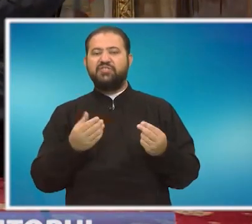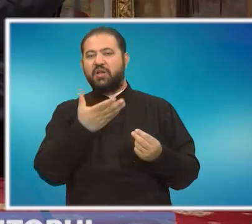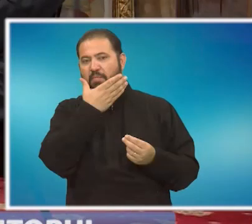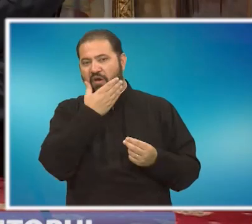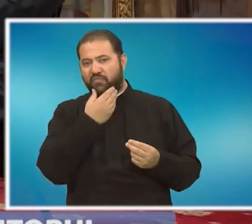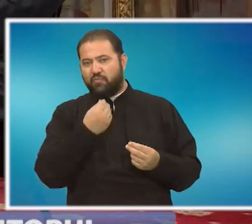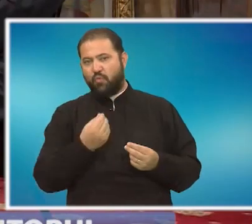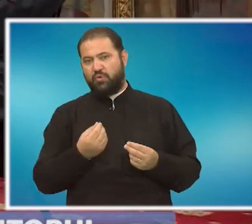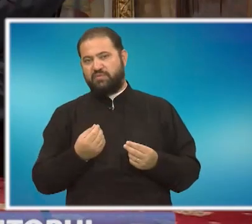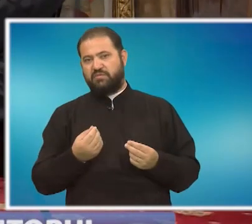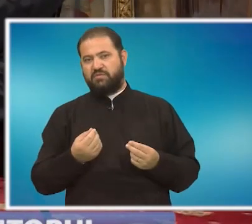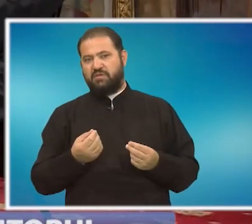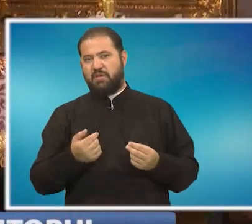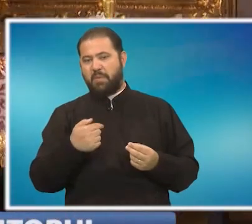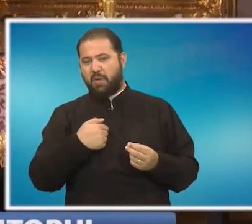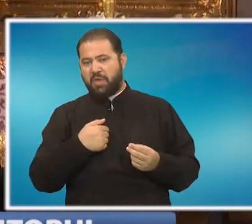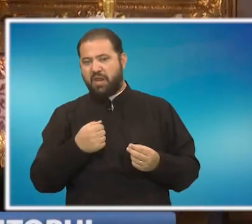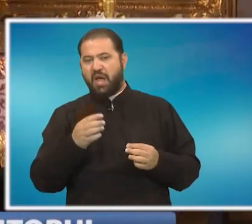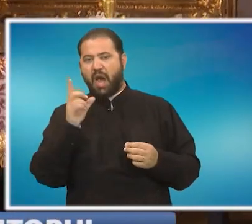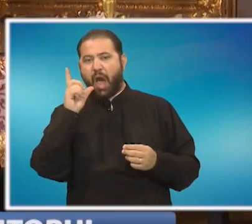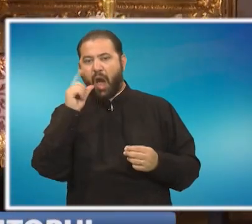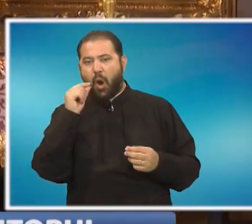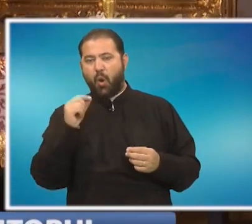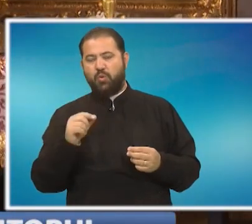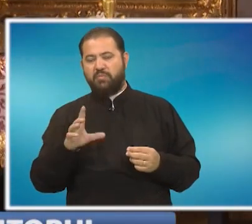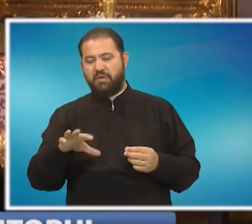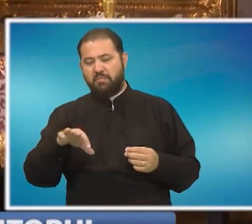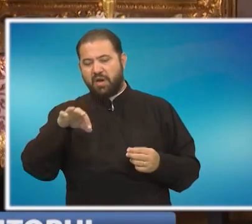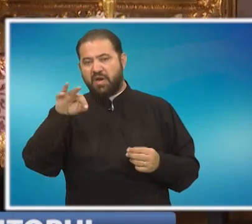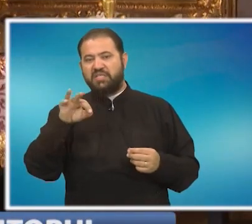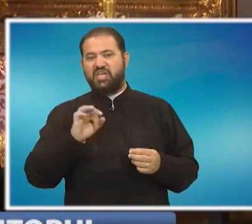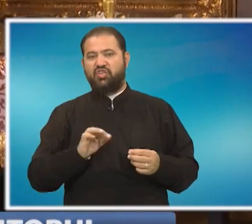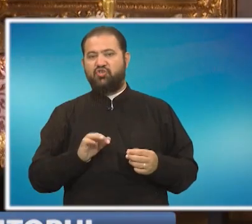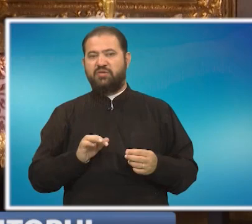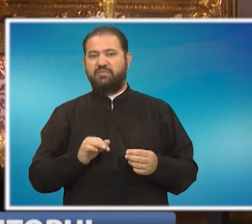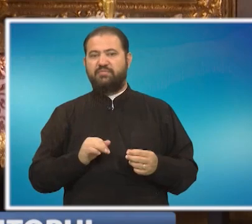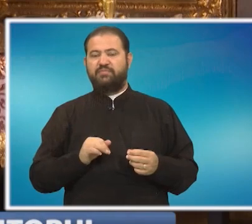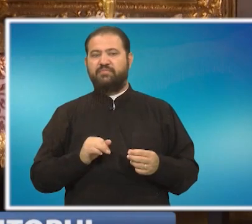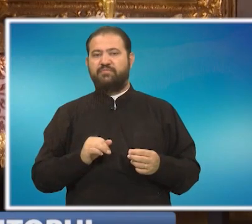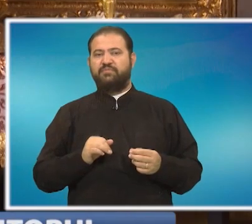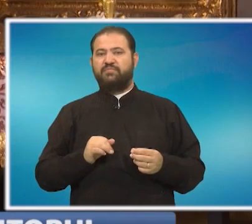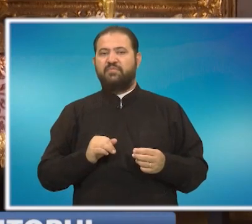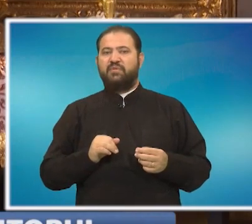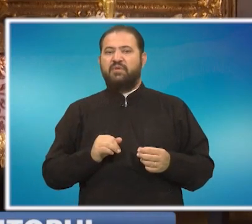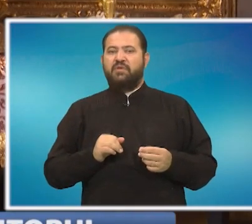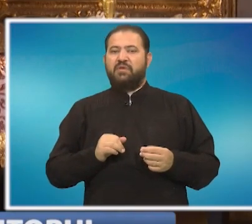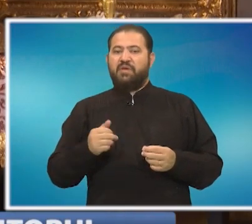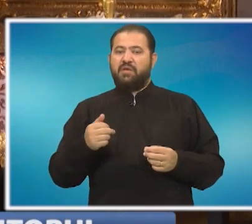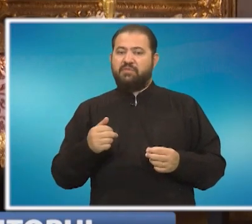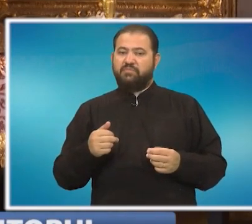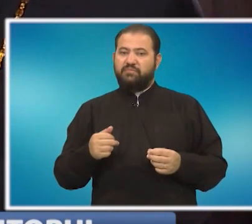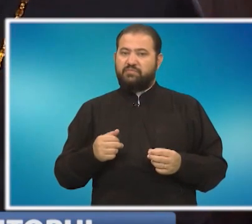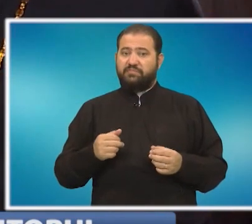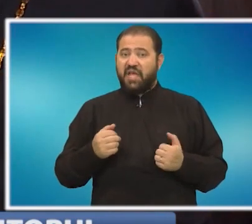profund, pe mine ca om, ca reprezentant al unui etos, al unei tradiții, al